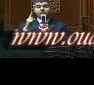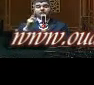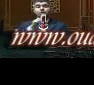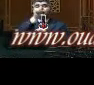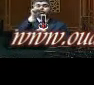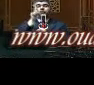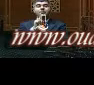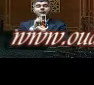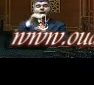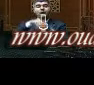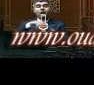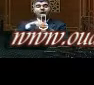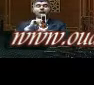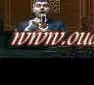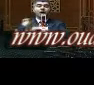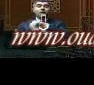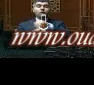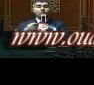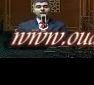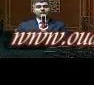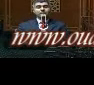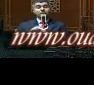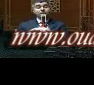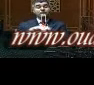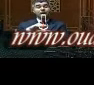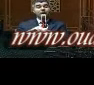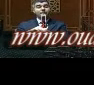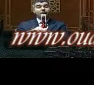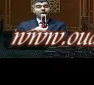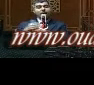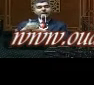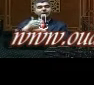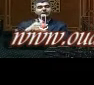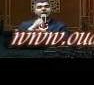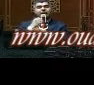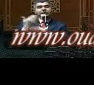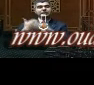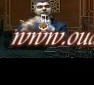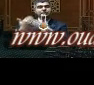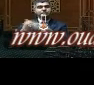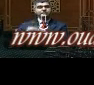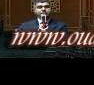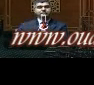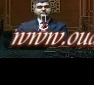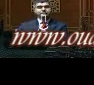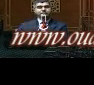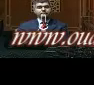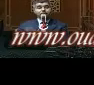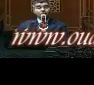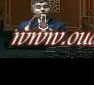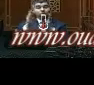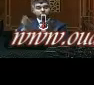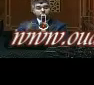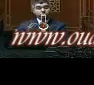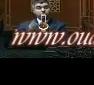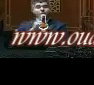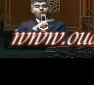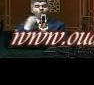هذه غير المبادرة الوطنية للتنمية البشرية مقابل 400، ولكن حتى هي كتقوم عليها الحكومة